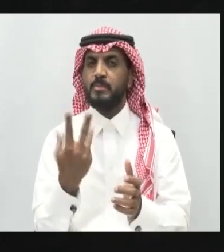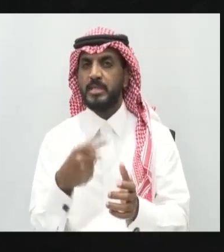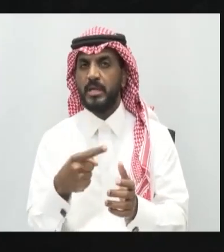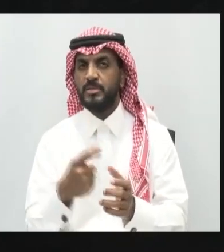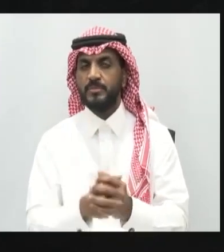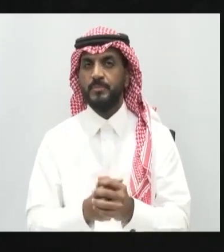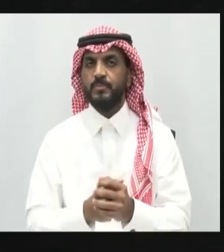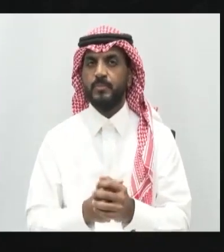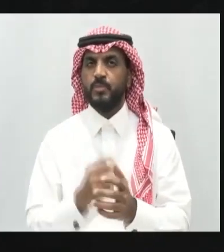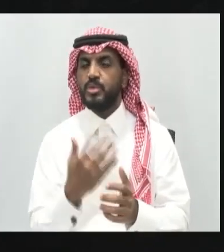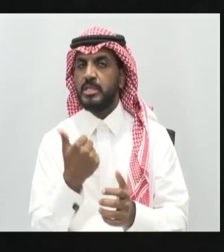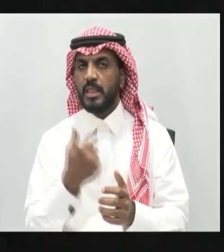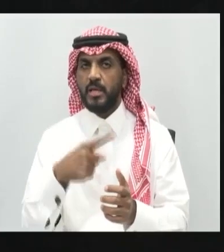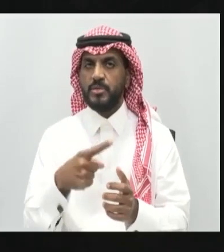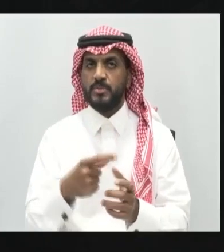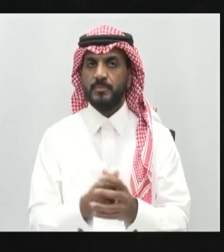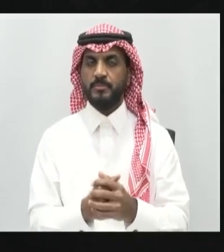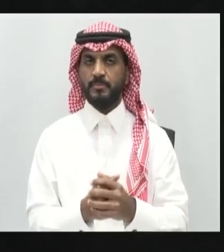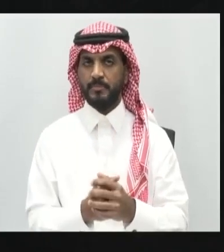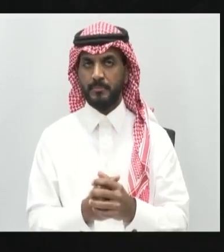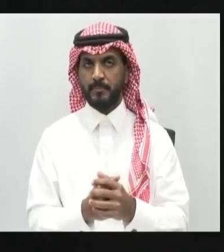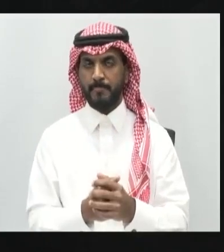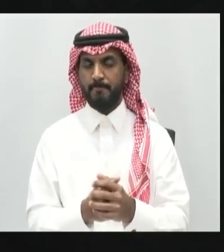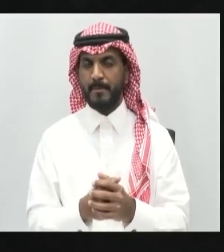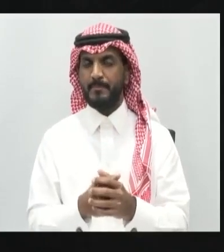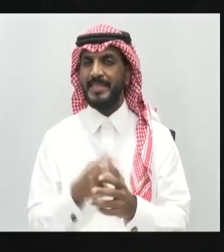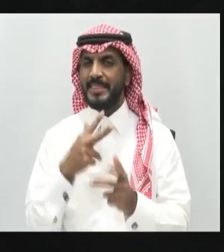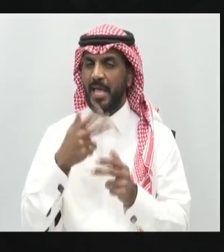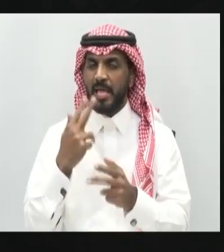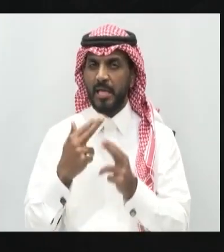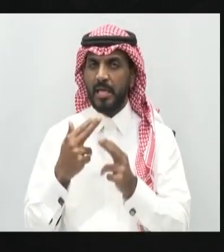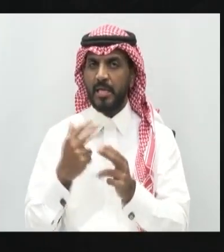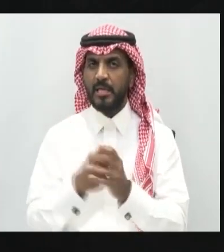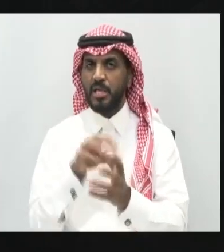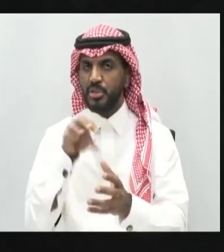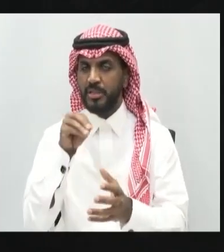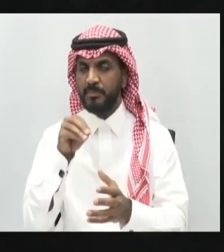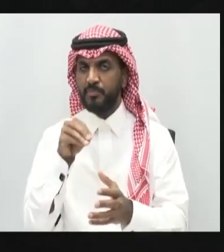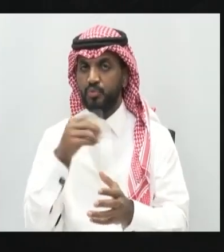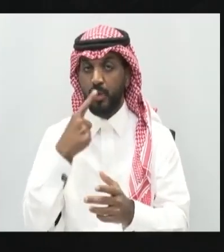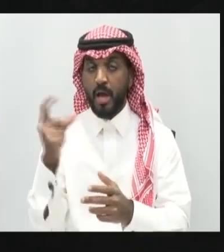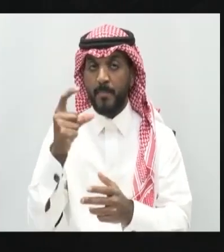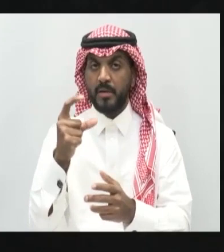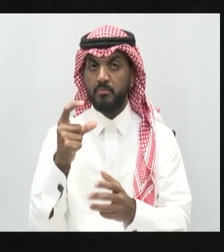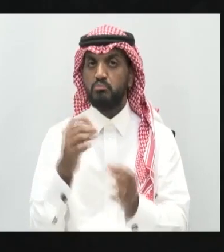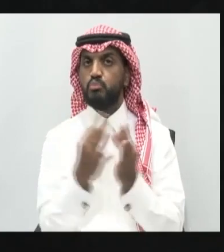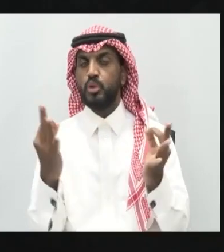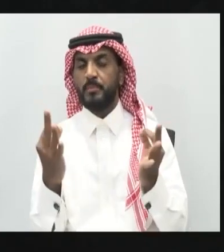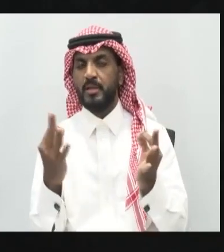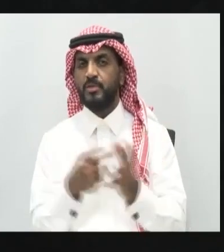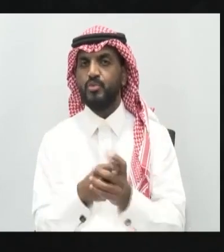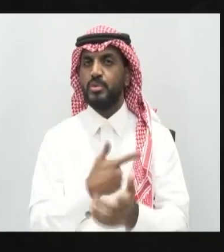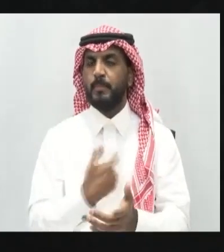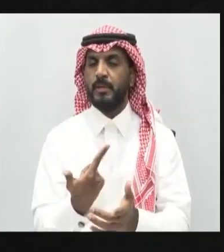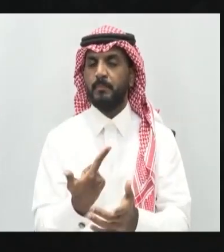15 ويوم 16 من التاريخ الهجري شوف القمر كامل نقول